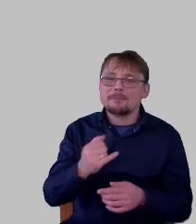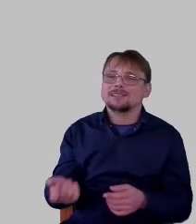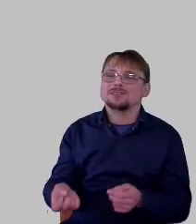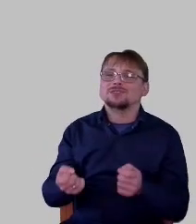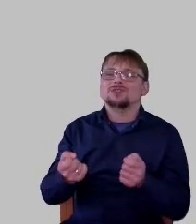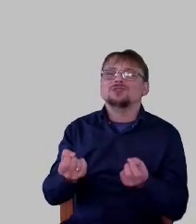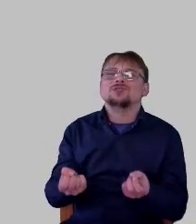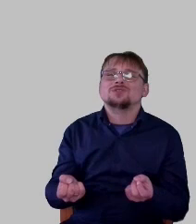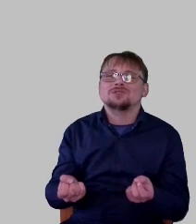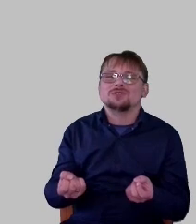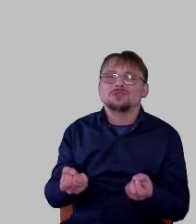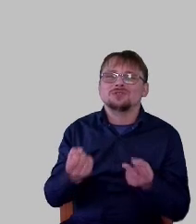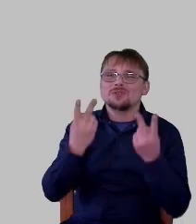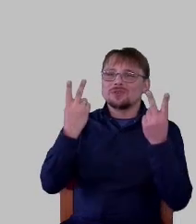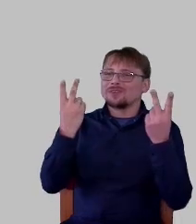przepisy, które będą